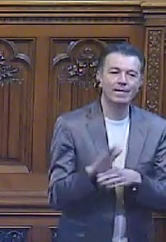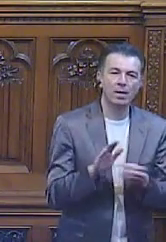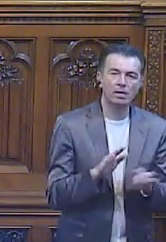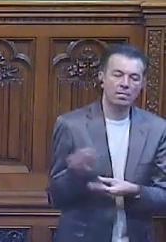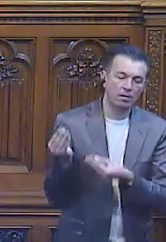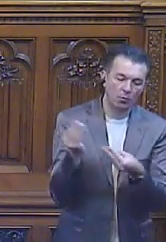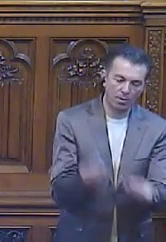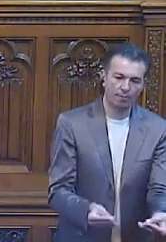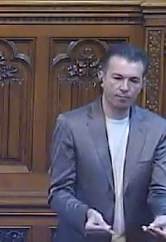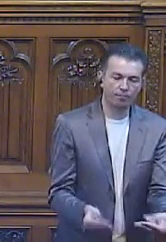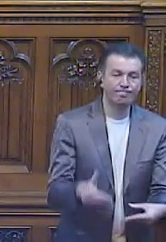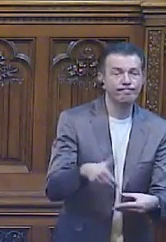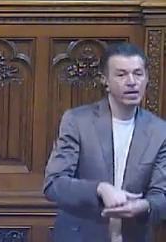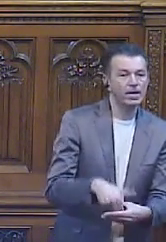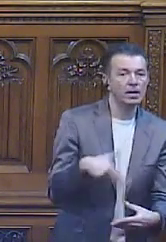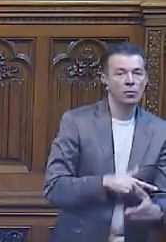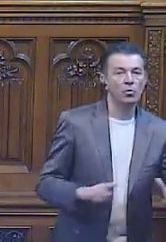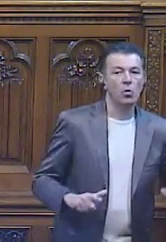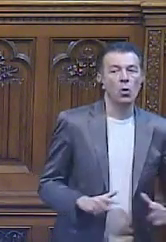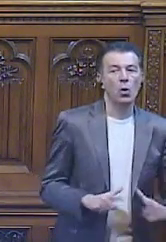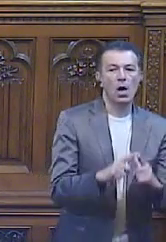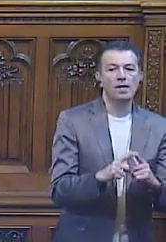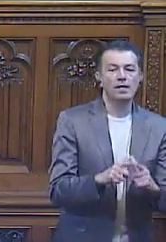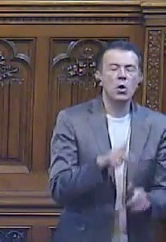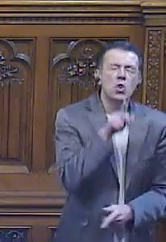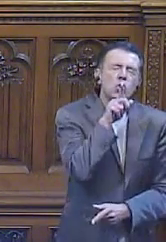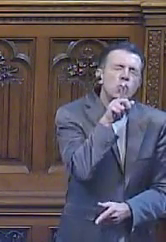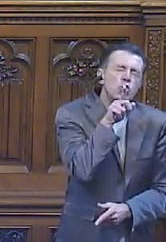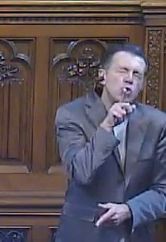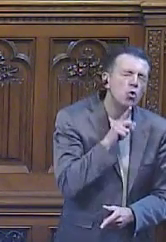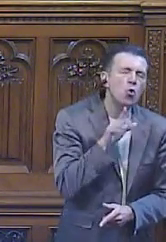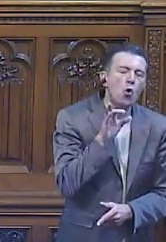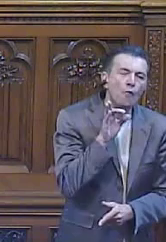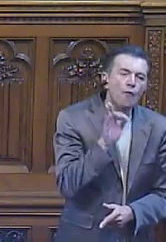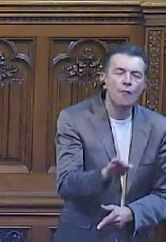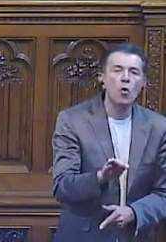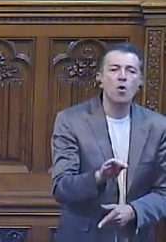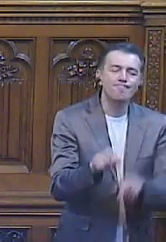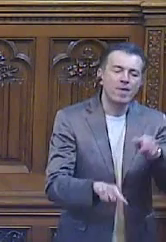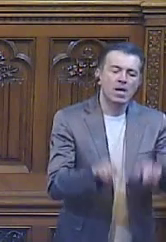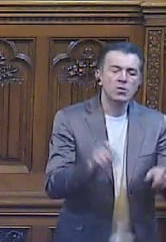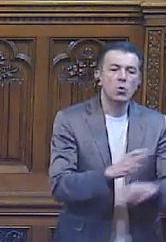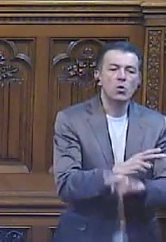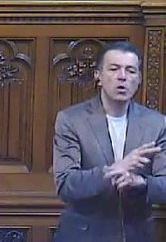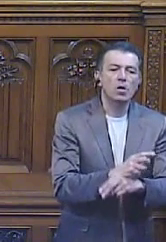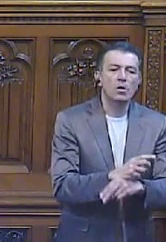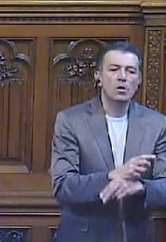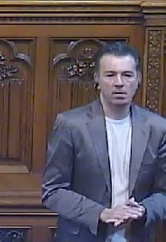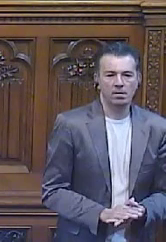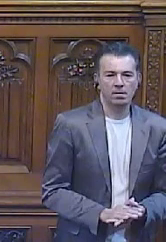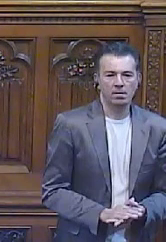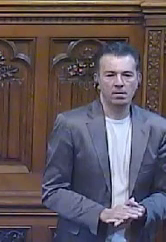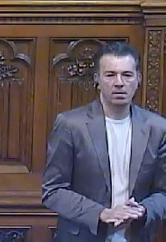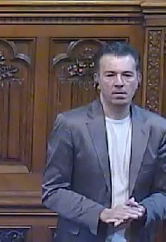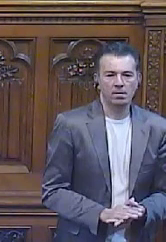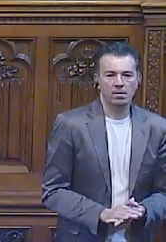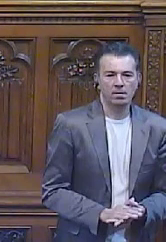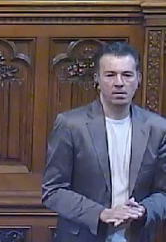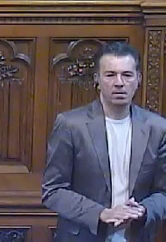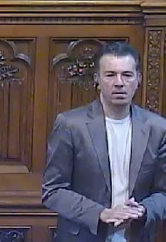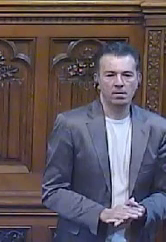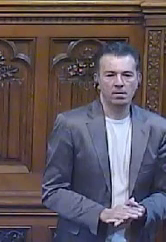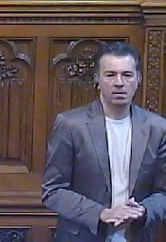Gesetzesentwurf zuleiten, demzufolge Sozialleistungen ausschließlich österreichischen Staatsbürgern, EU-Bürgern und sowie